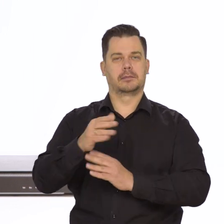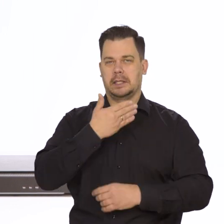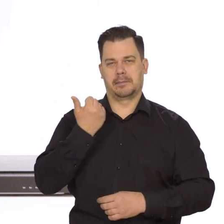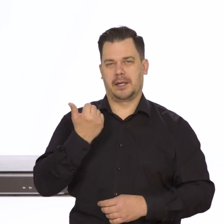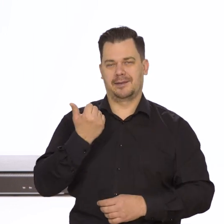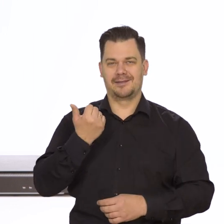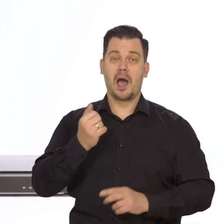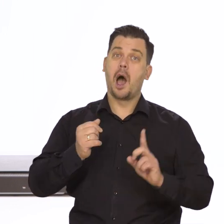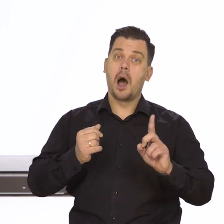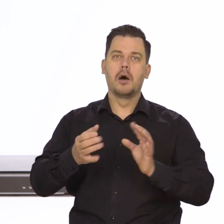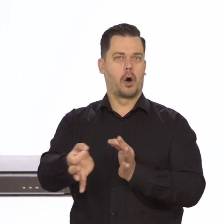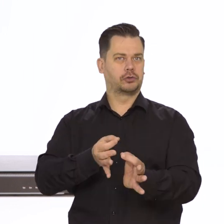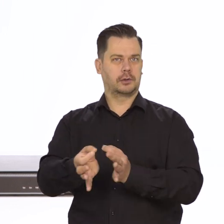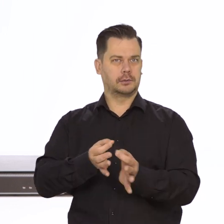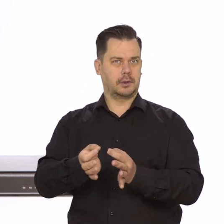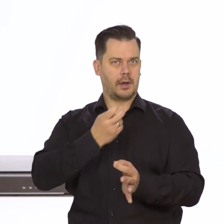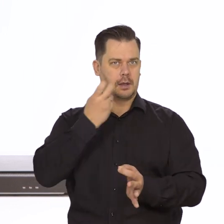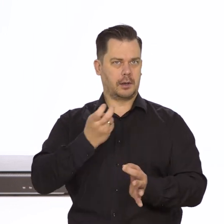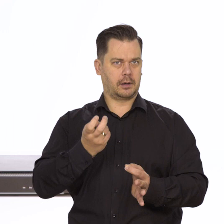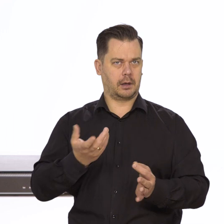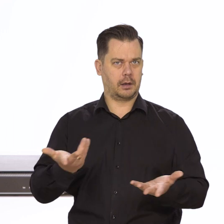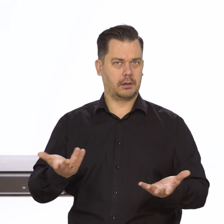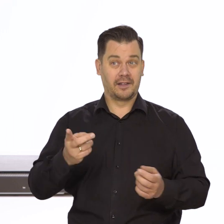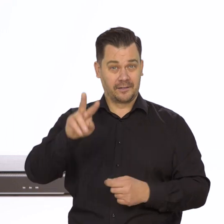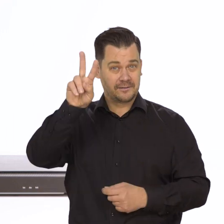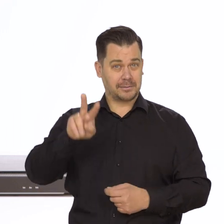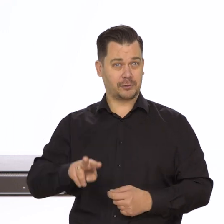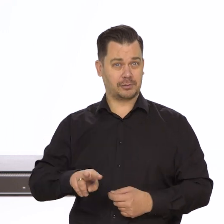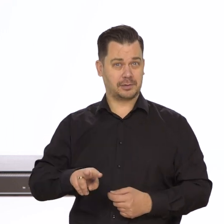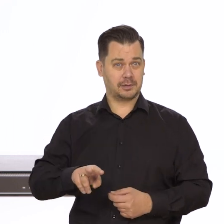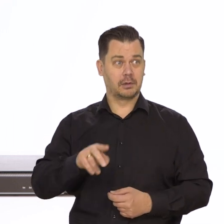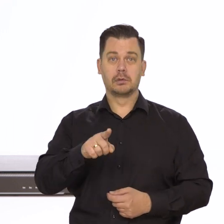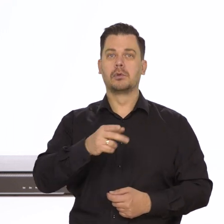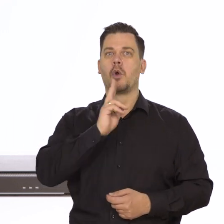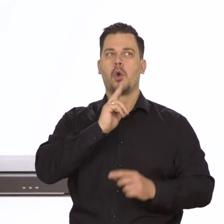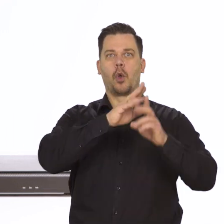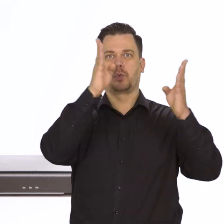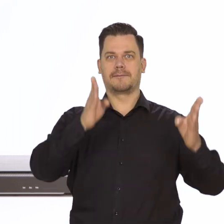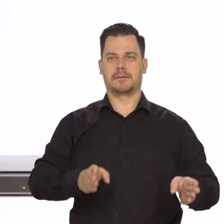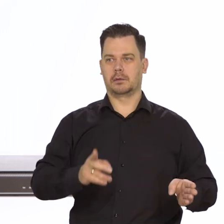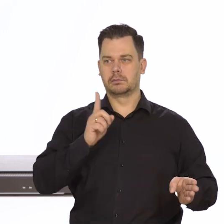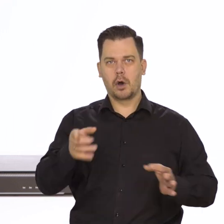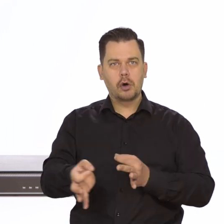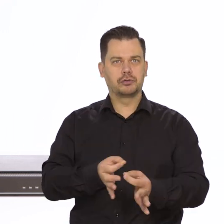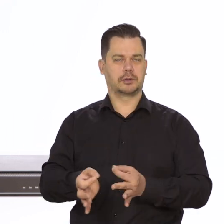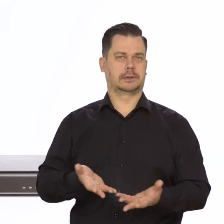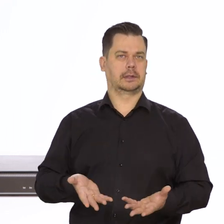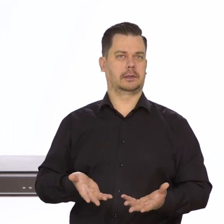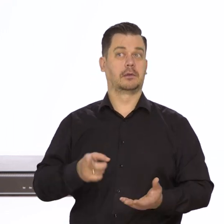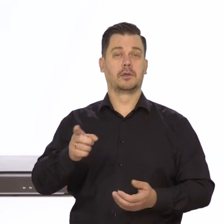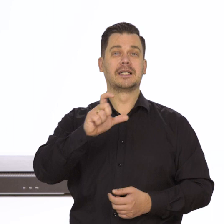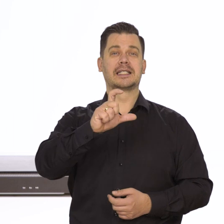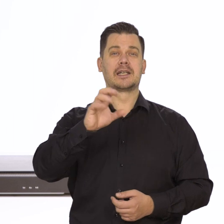Premium, ale zaoszczędzisz tyle energii, ile w 2 miesiące zużywa spora lodówka. Ograniczysz tym samym